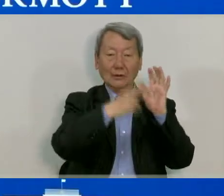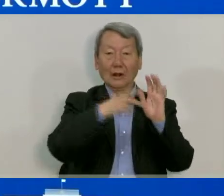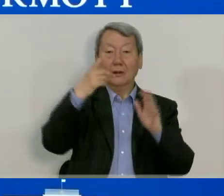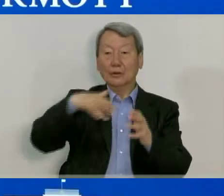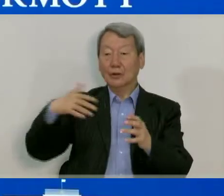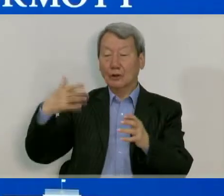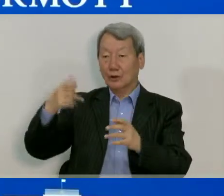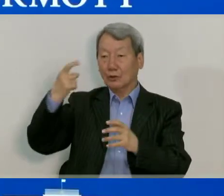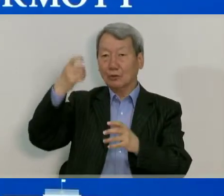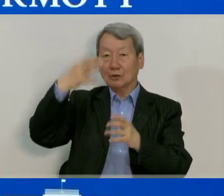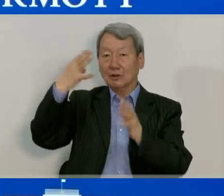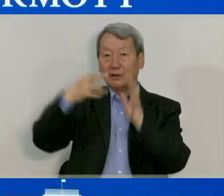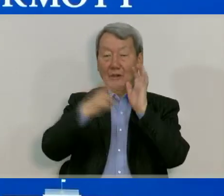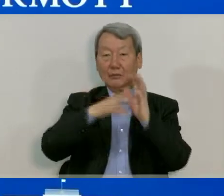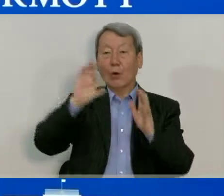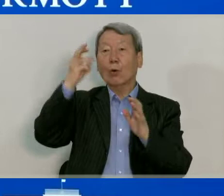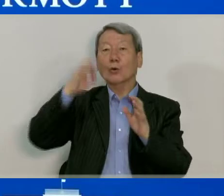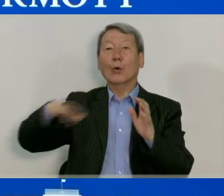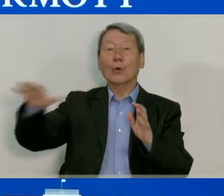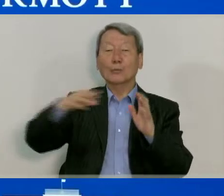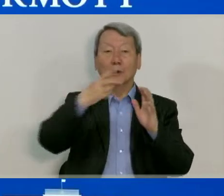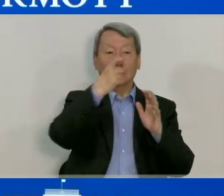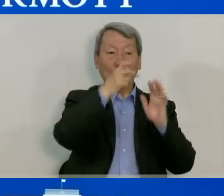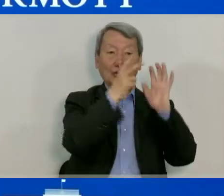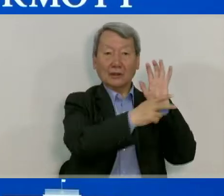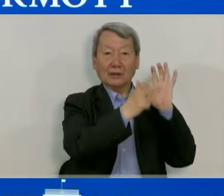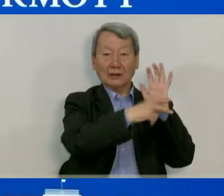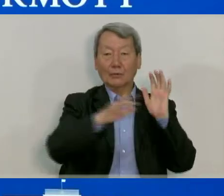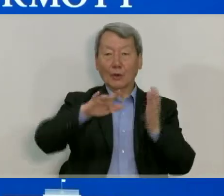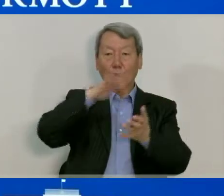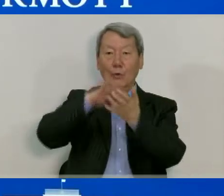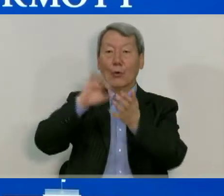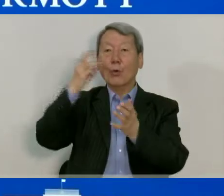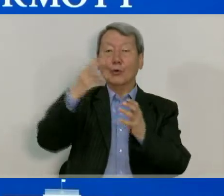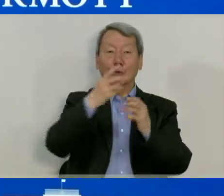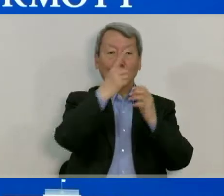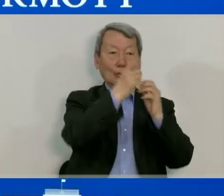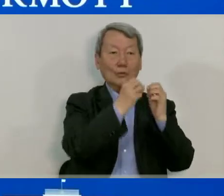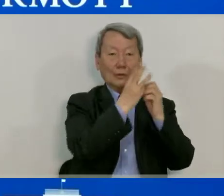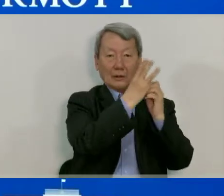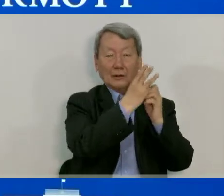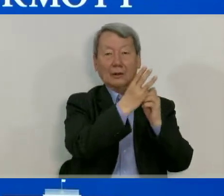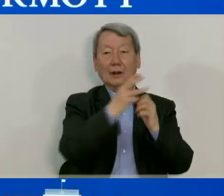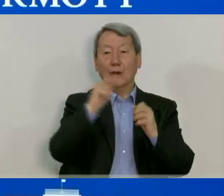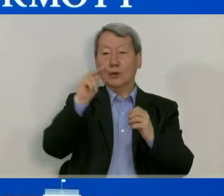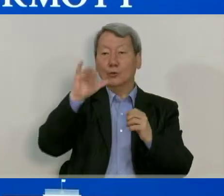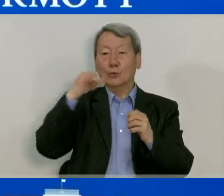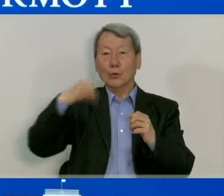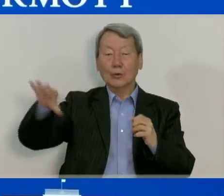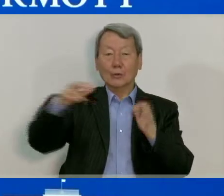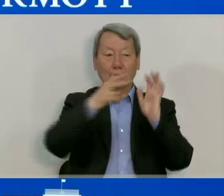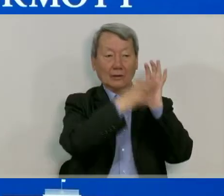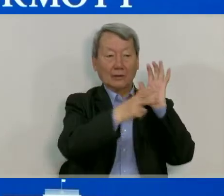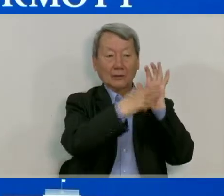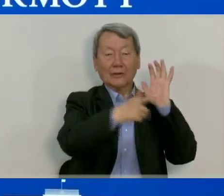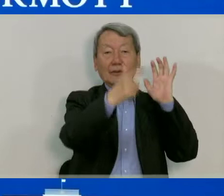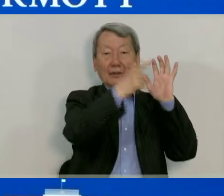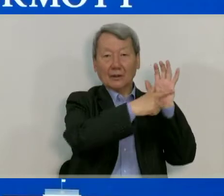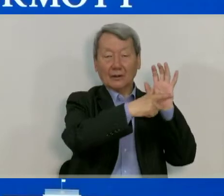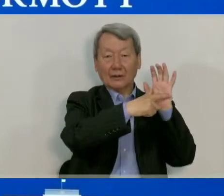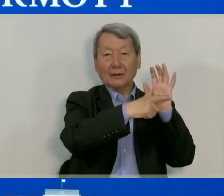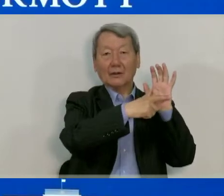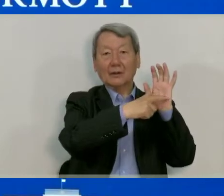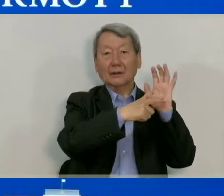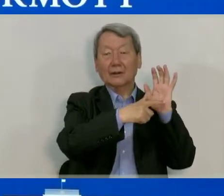областында 147, Ош областында 180, Ош шаарында 113 болду. Чүй областында 87